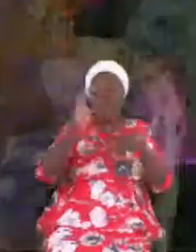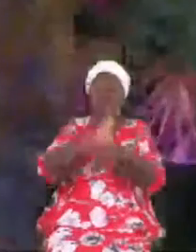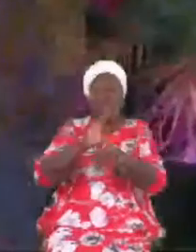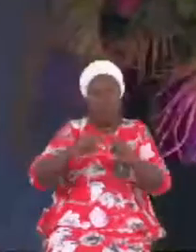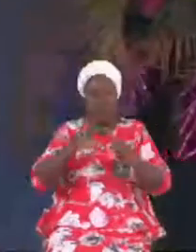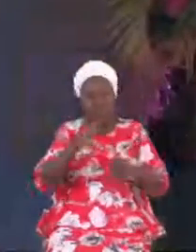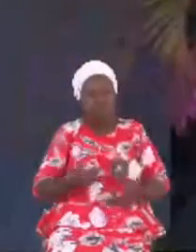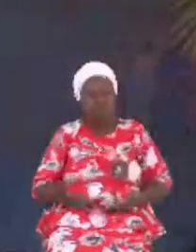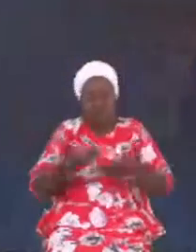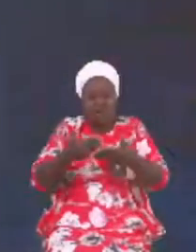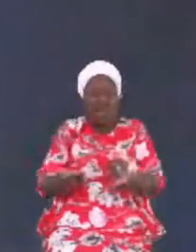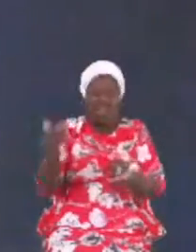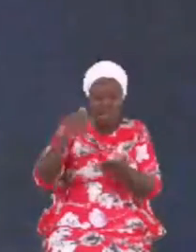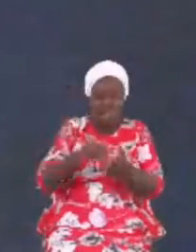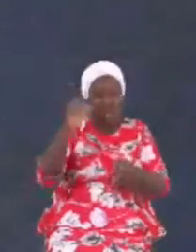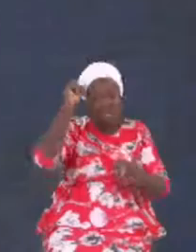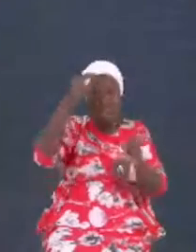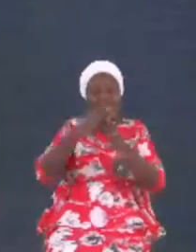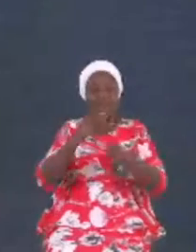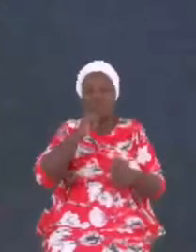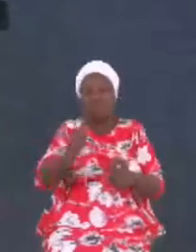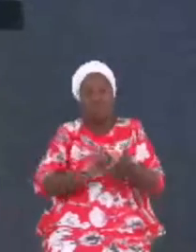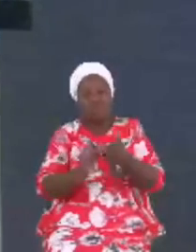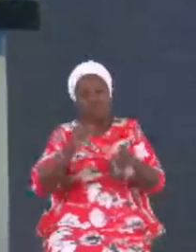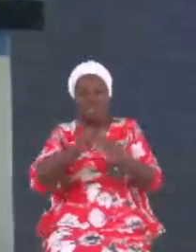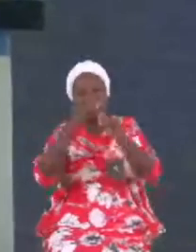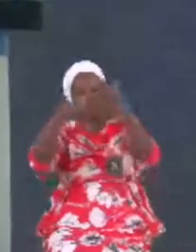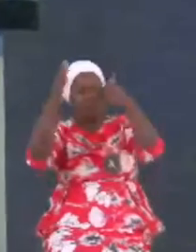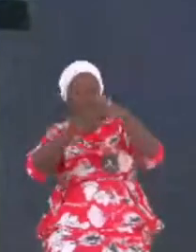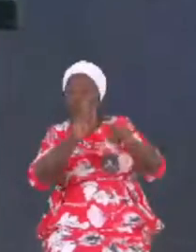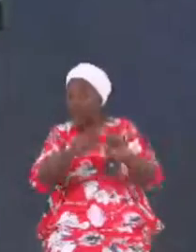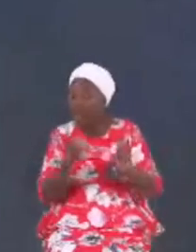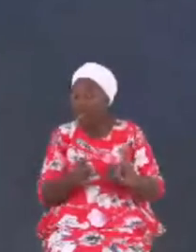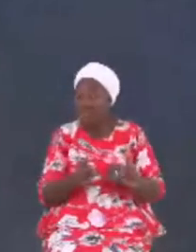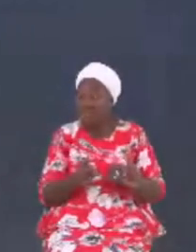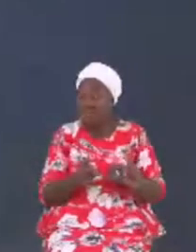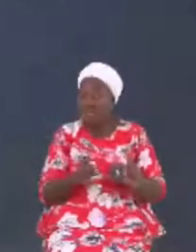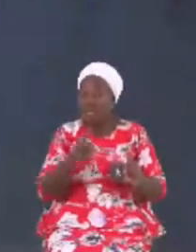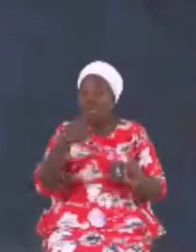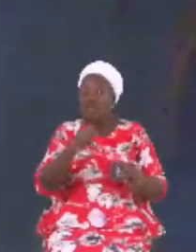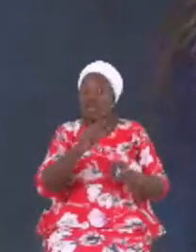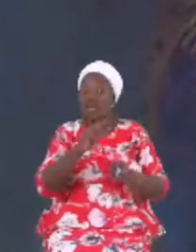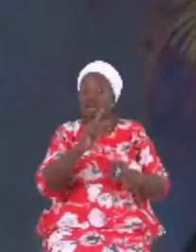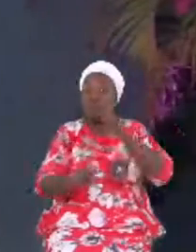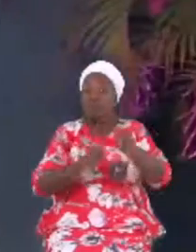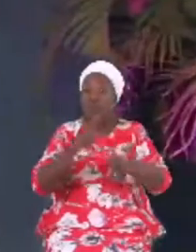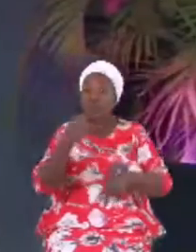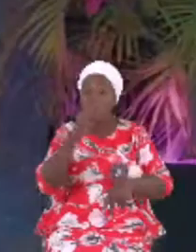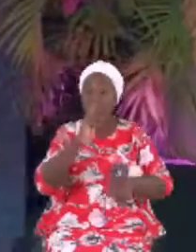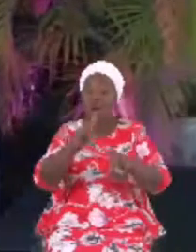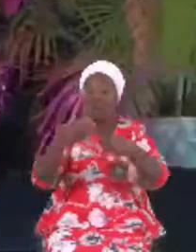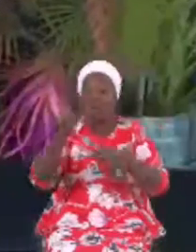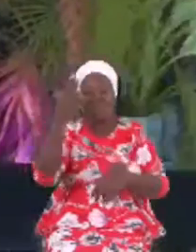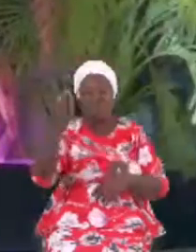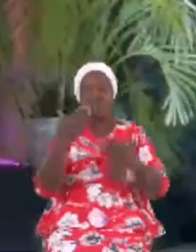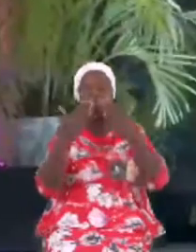peut écouter tout ce qu'une église dit. Mais son nom n'est pas écrit dans le livre de vie. Mais ceux qui vont là-bas,